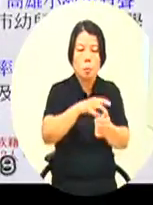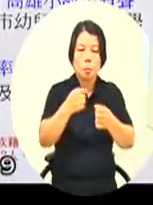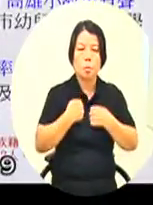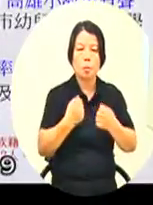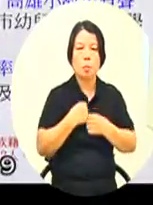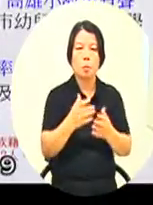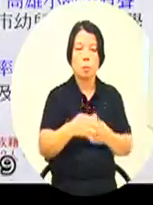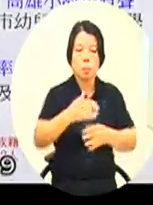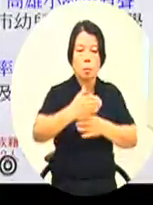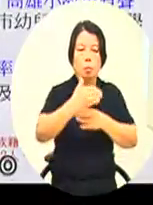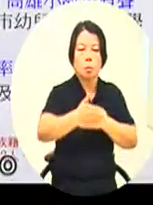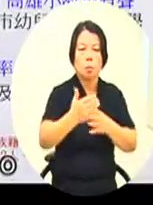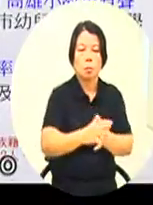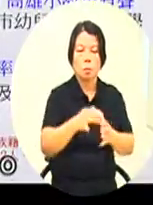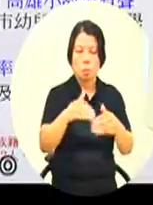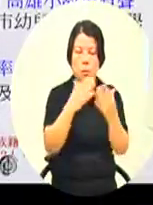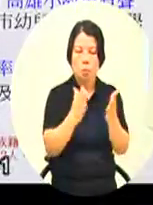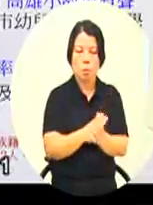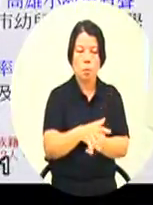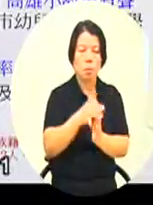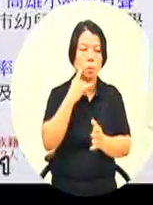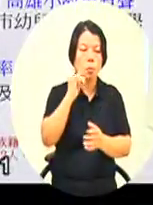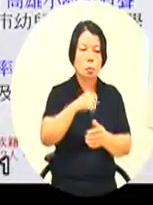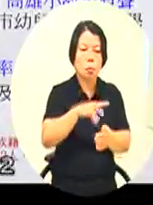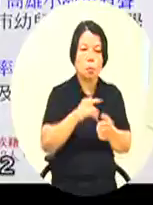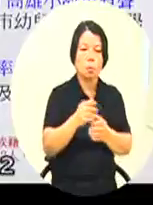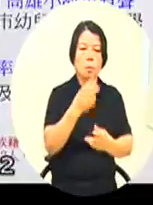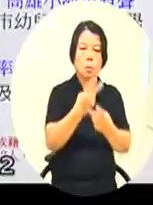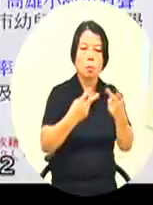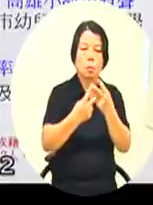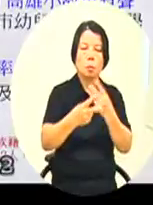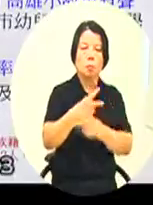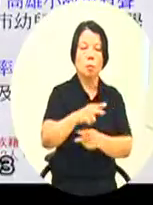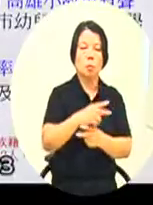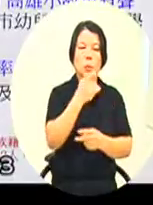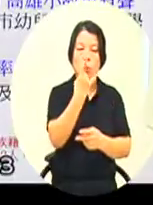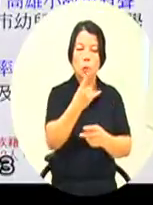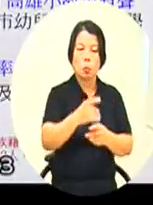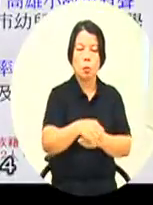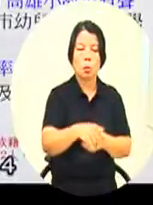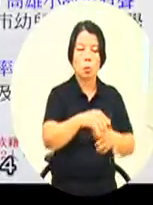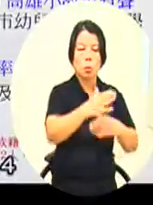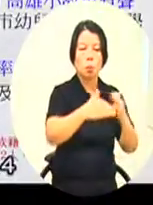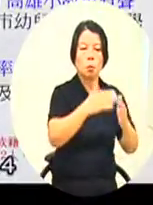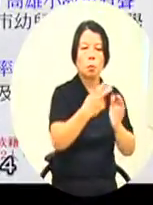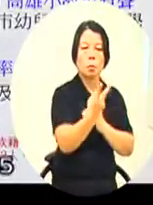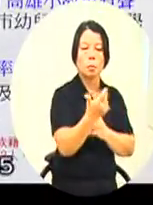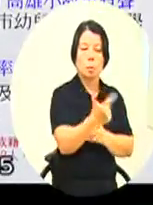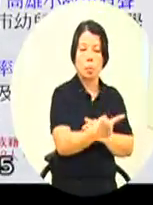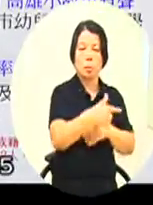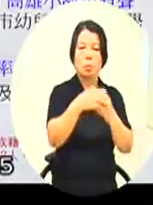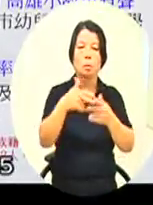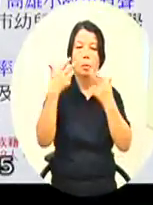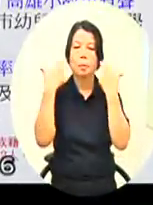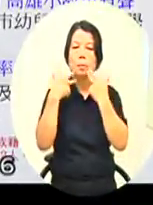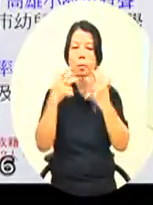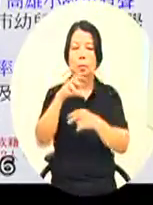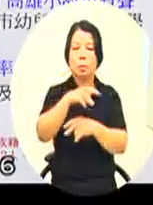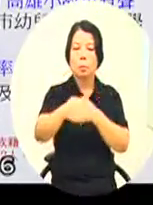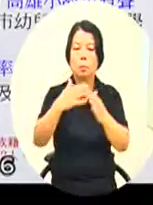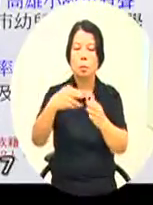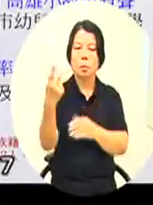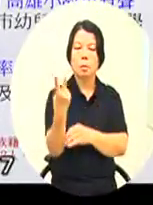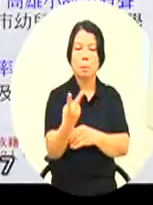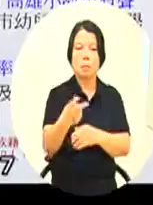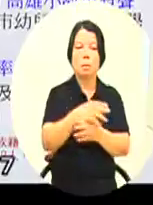浸式的全母语的课程，这里头课语有六所国小，然后有十所幼儿园，原住民学校有两所幼儿园，